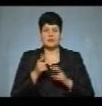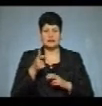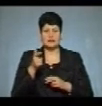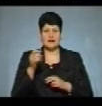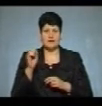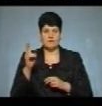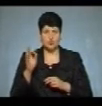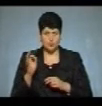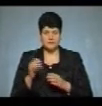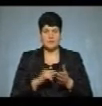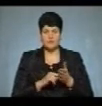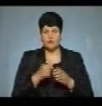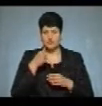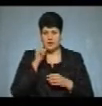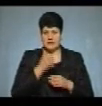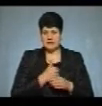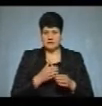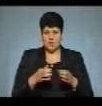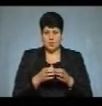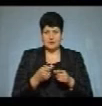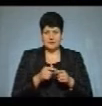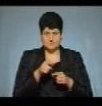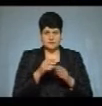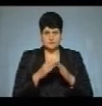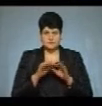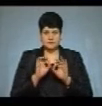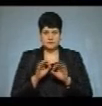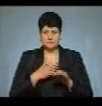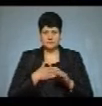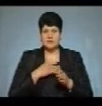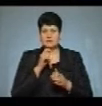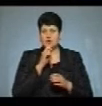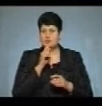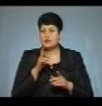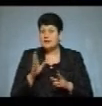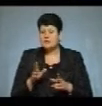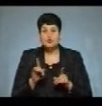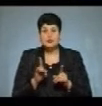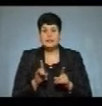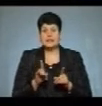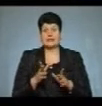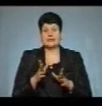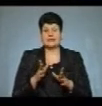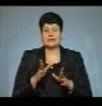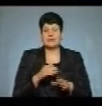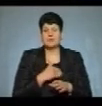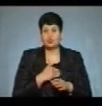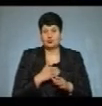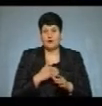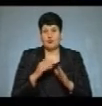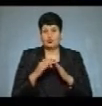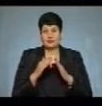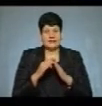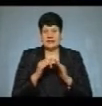Гевко. Зазначу, вчора ініціативна група від цих будинків розповіла нашим кореспондентам, що температура у квартирах цих будинків не